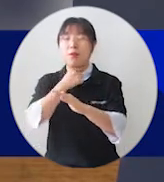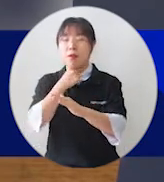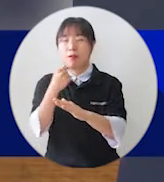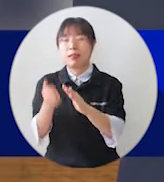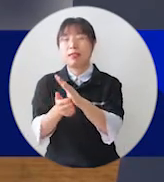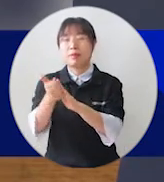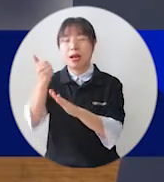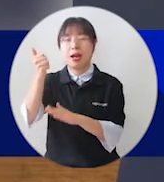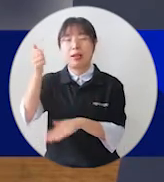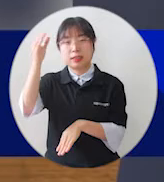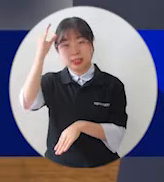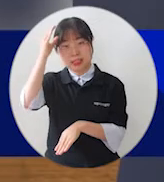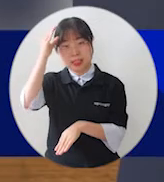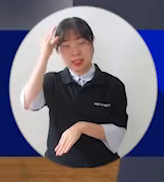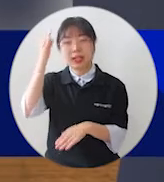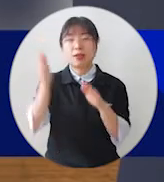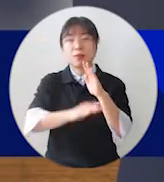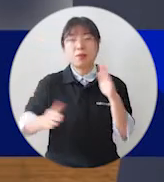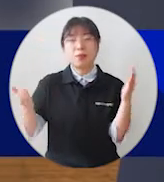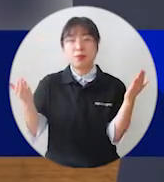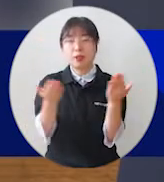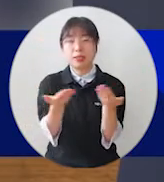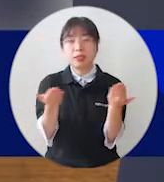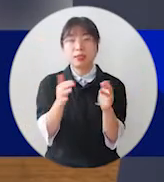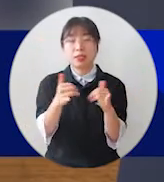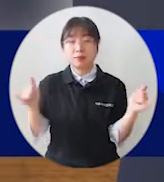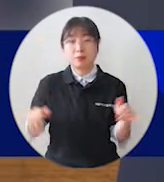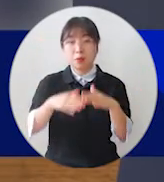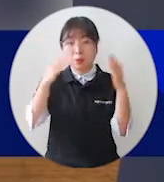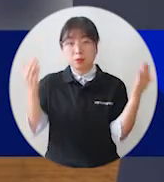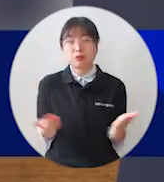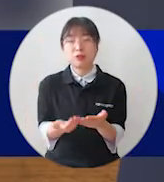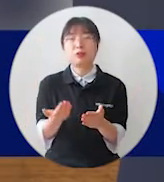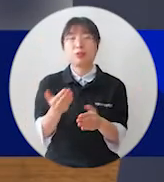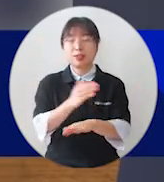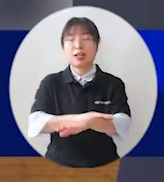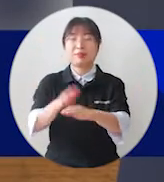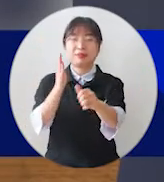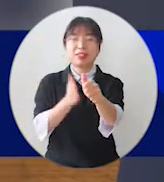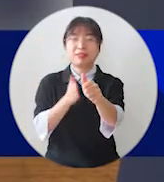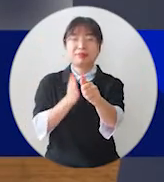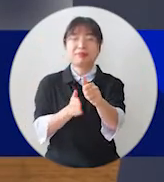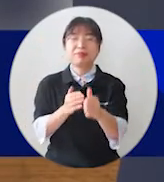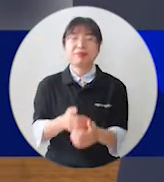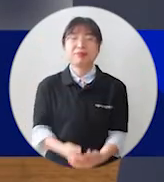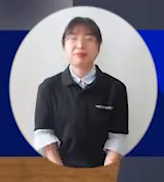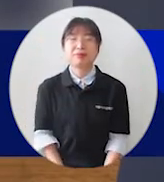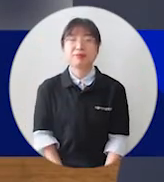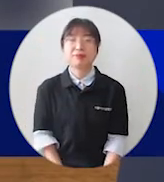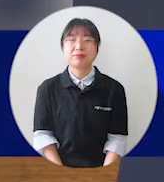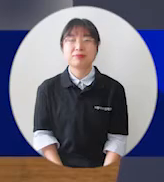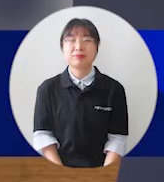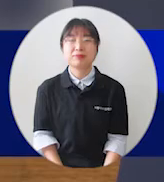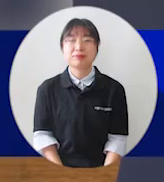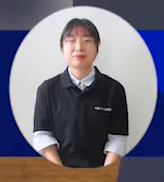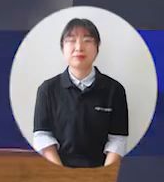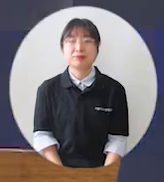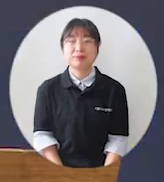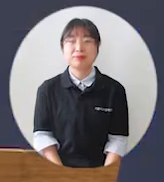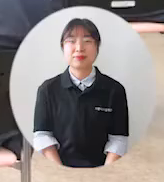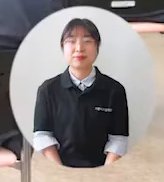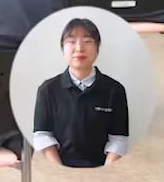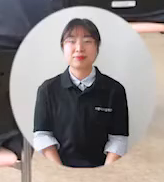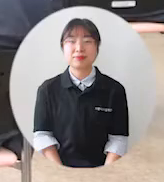있도록 우리 전 직원 여러분들께서는 관심 가져주시고 거기에 또 응원을 많이 보내주십사 하는 부탁의 말씀을